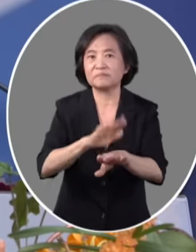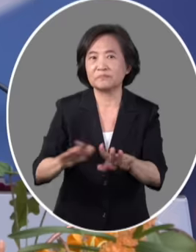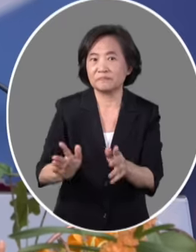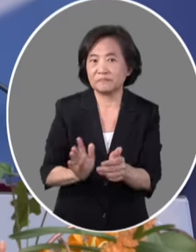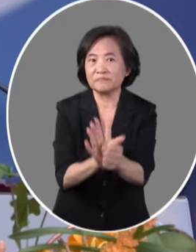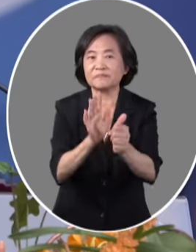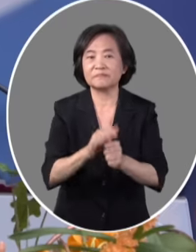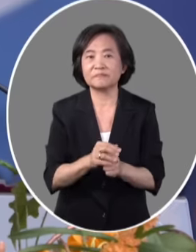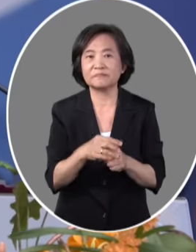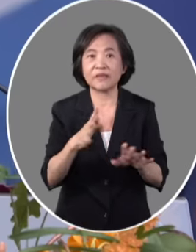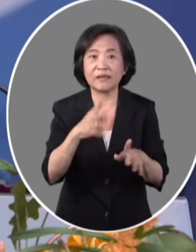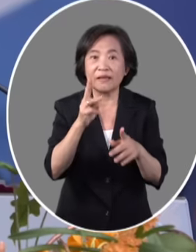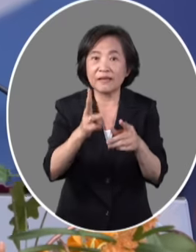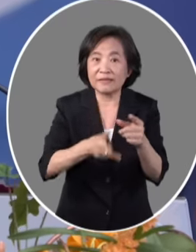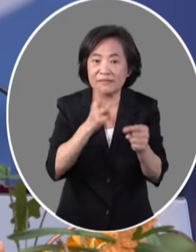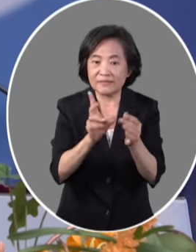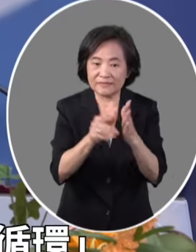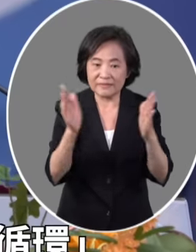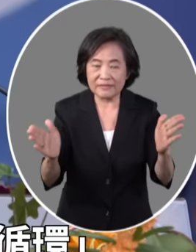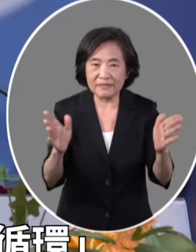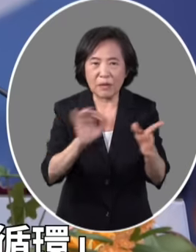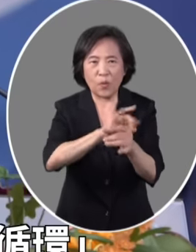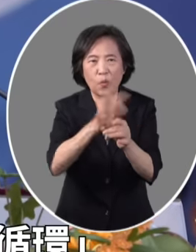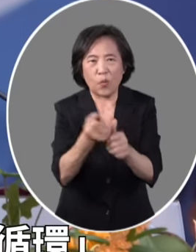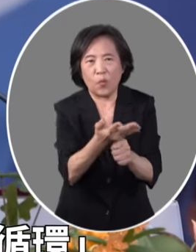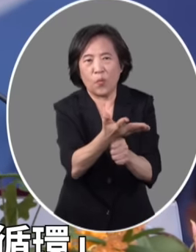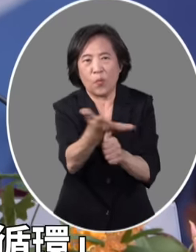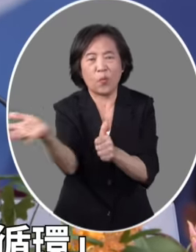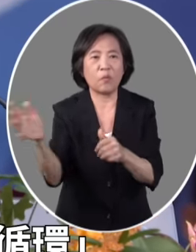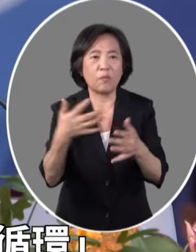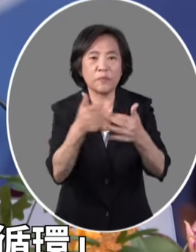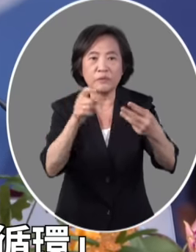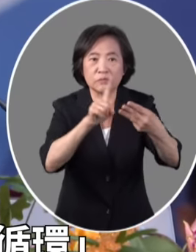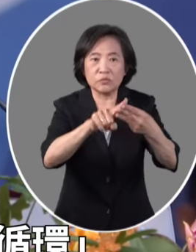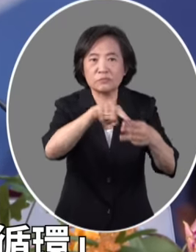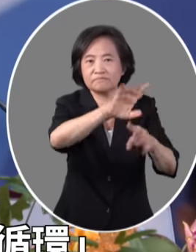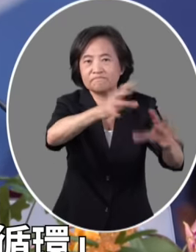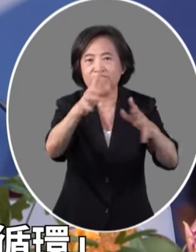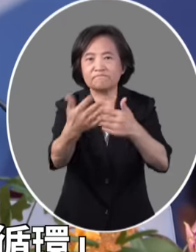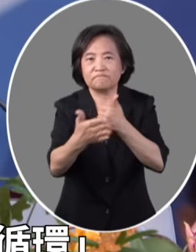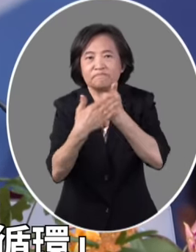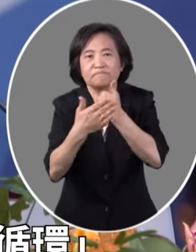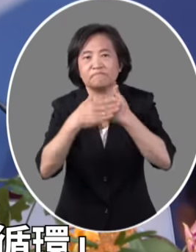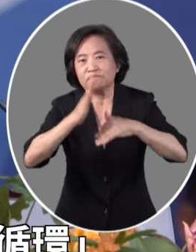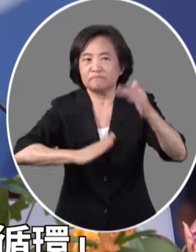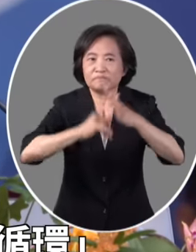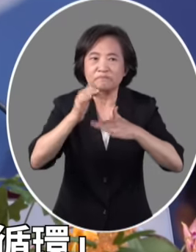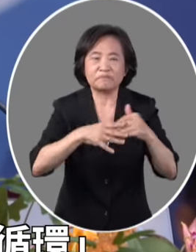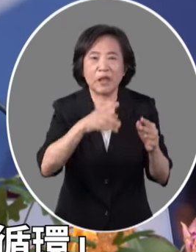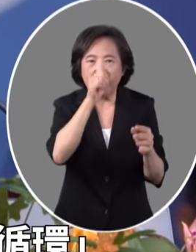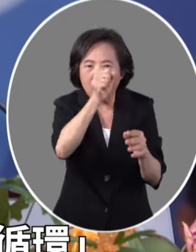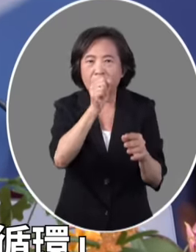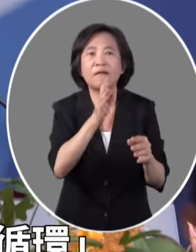忘记三年疫情期间民主伙伴相互驰援的那股善的循